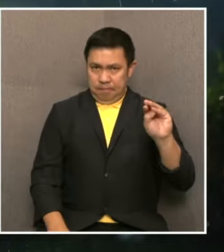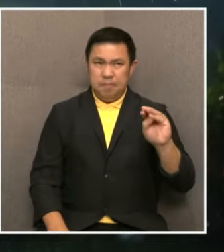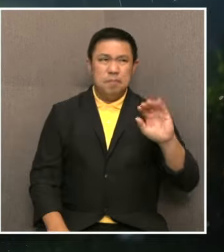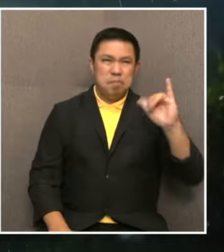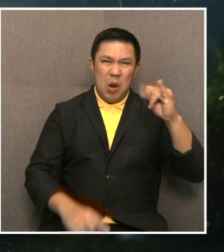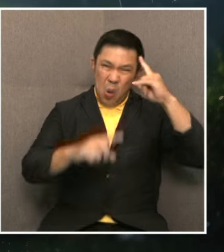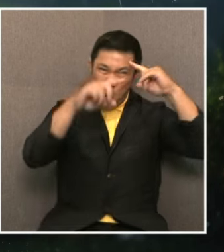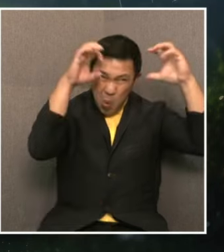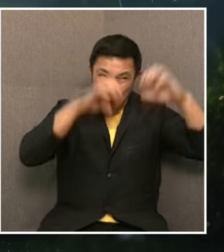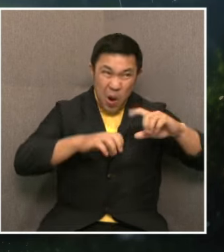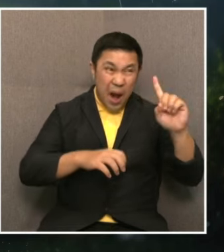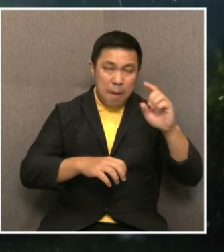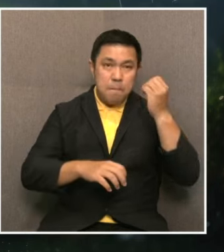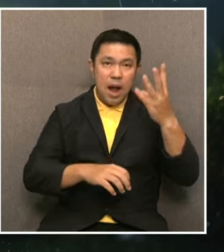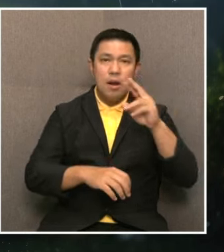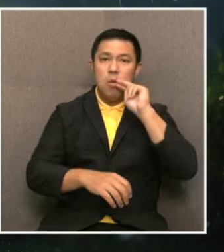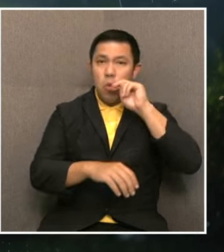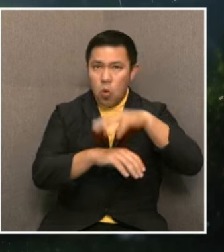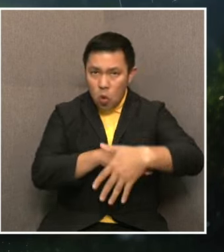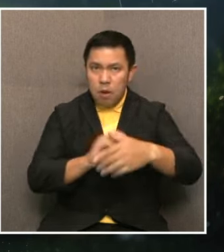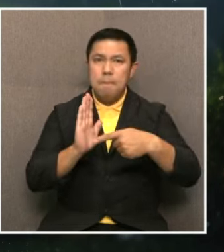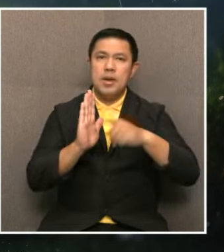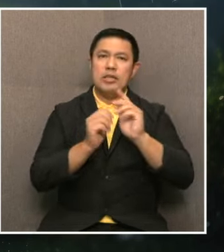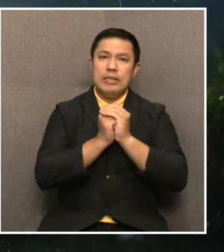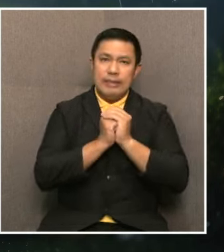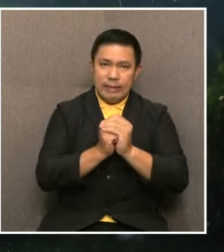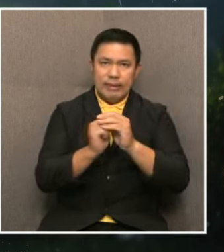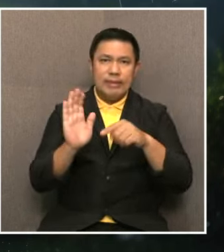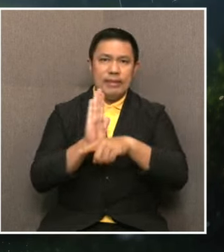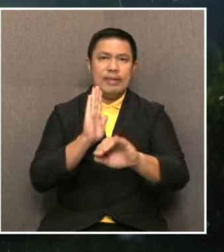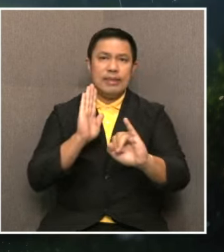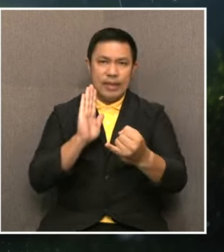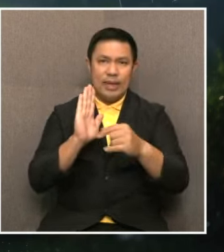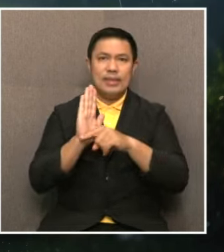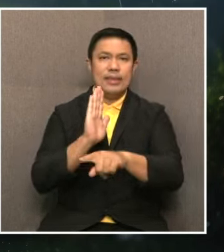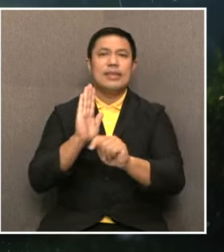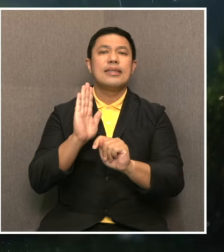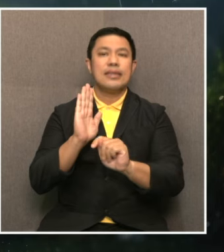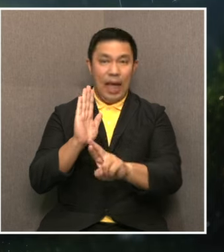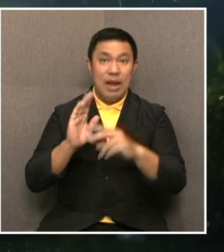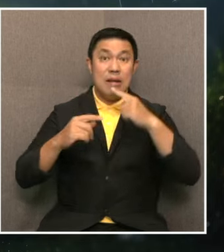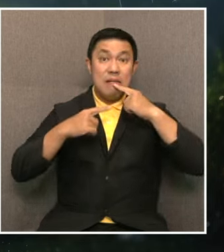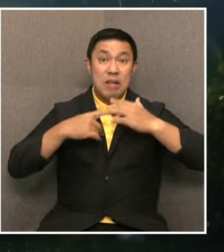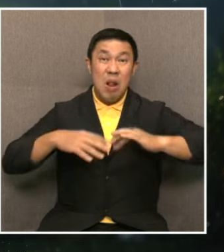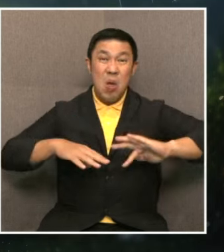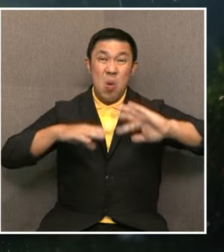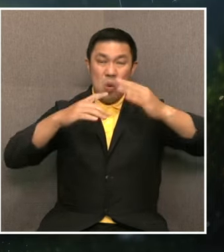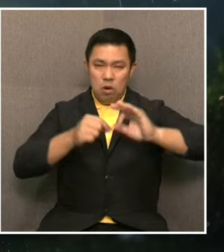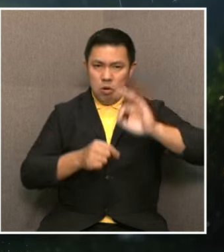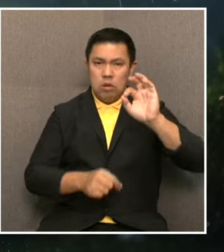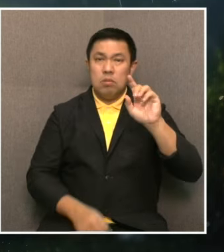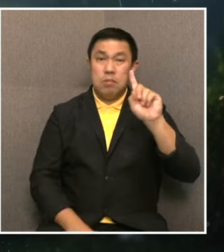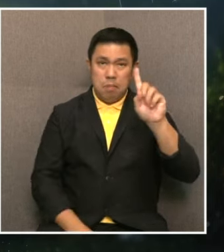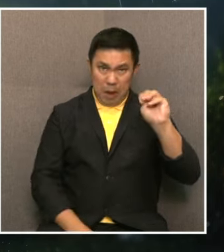บางแห่งบริเวณจังหวัดนครนายกปราจีนบุรีจันทบุรีและตราดทะเลมีคลื่นสูงประประมาณ 1เมต